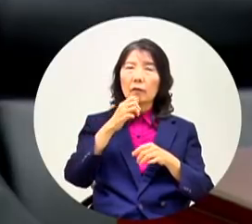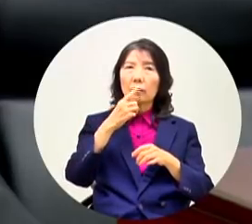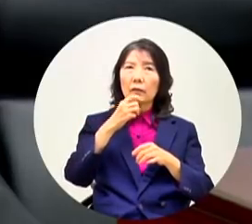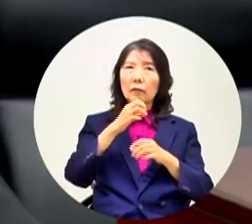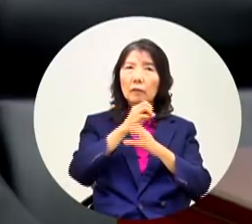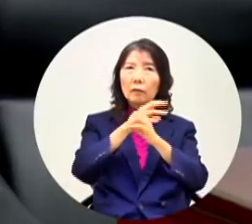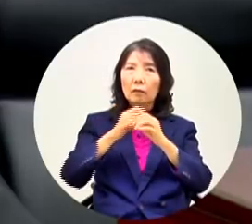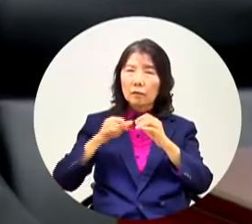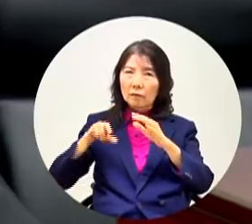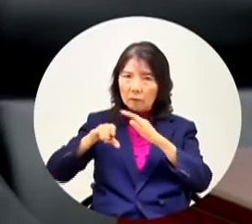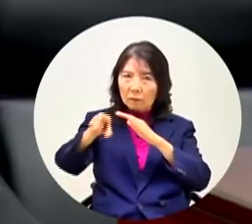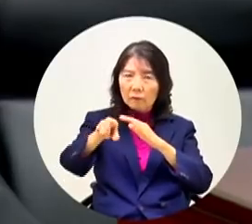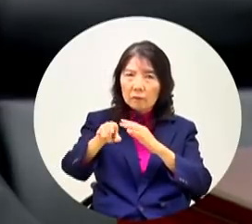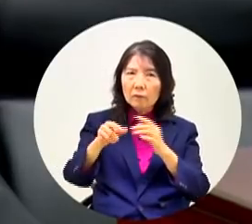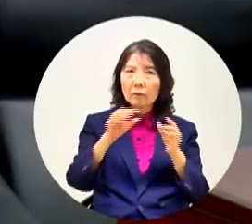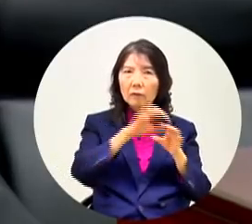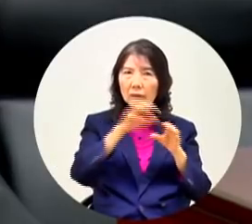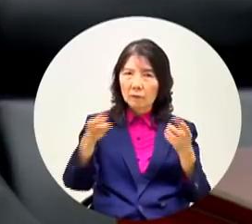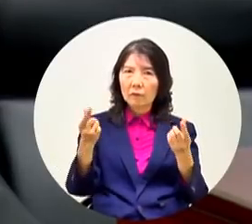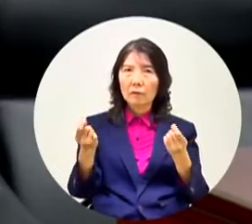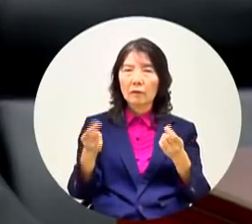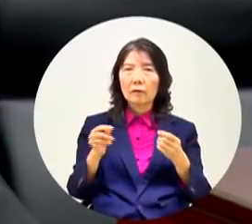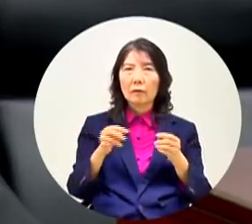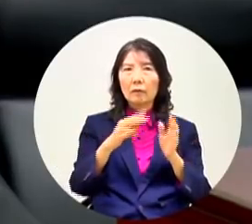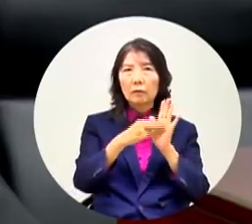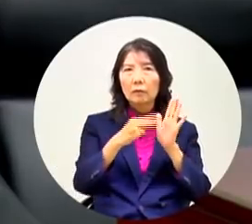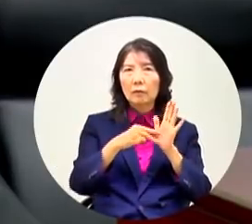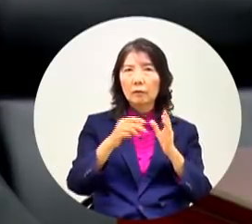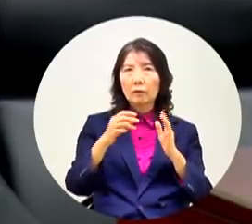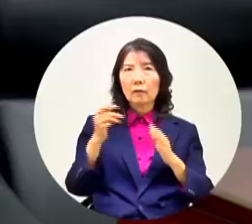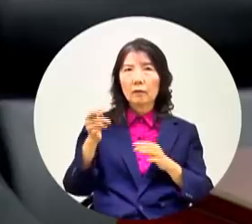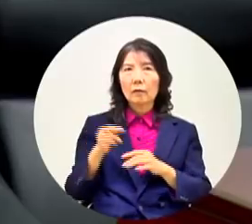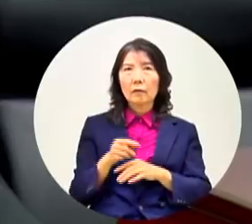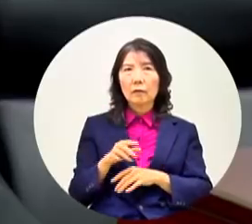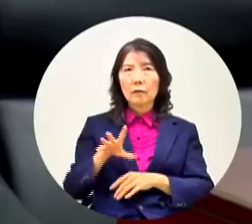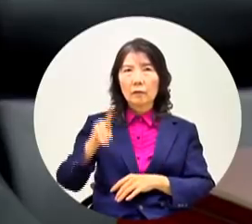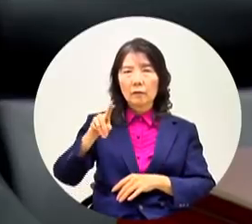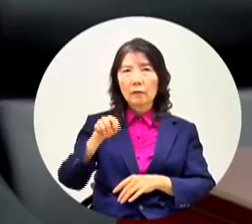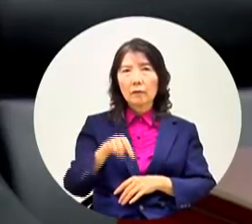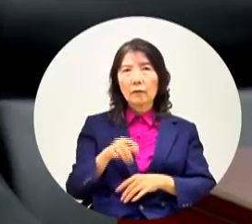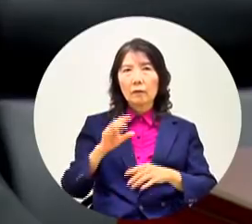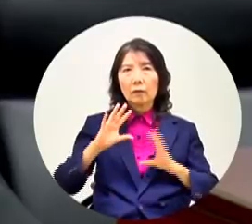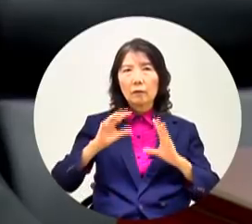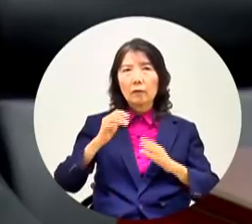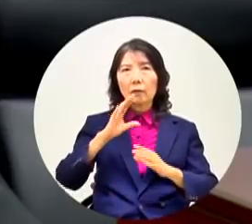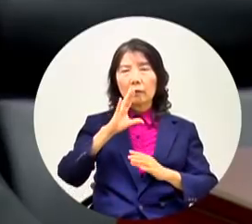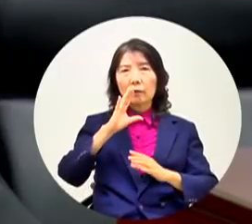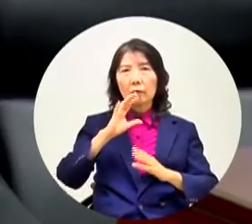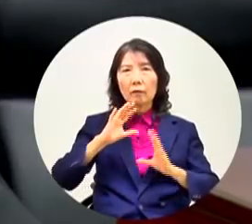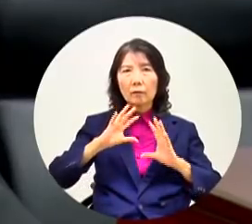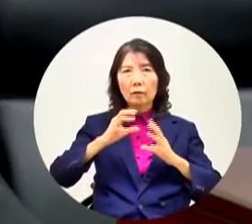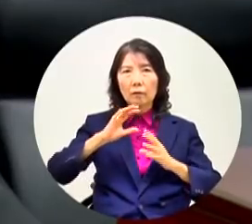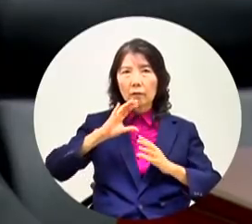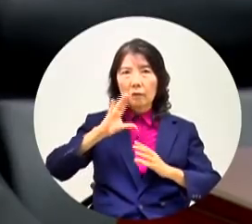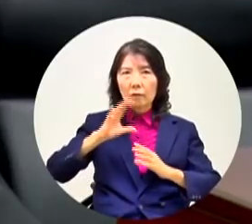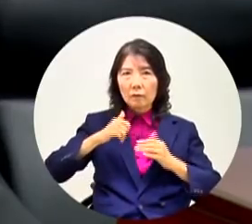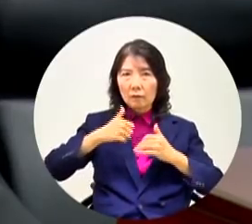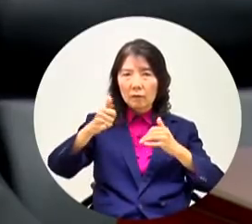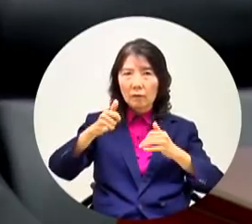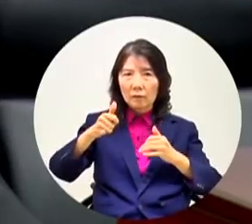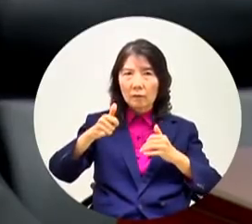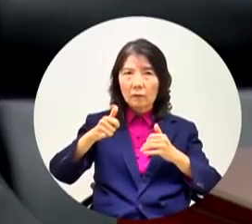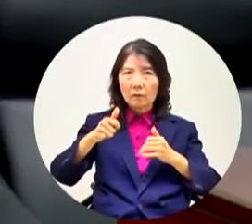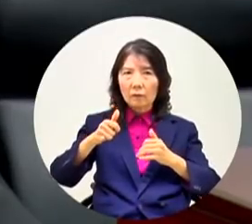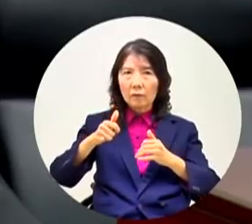去想到？我先举一个例好啊，我们那个国泰路要转那